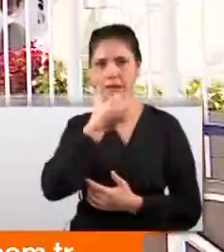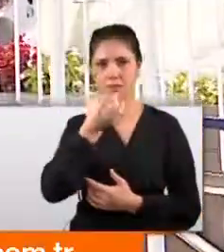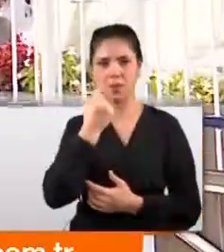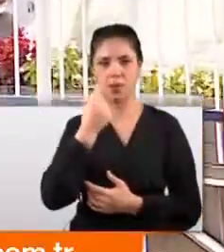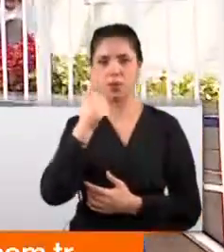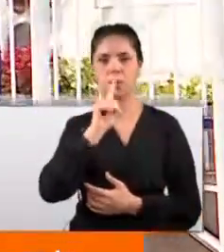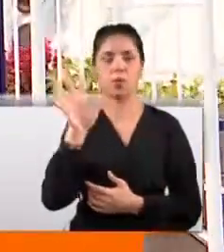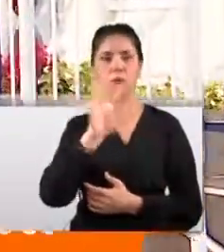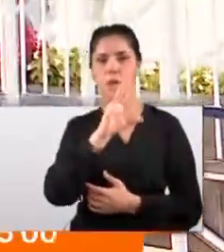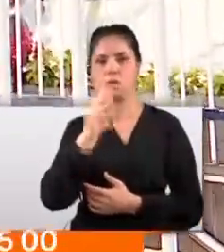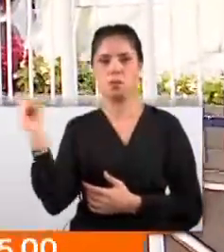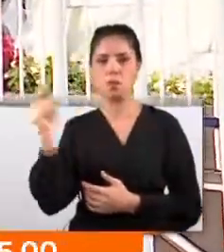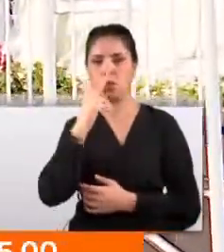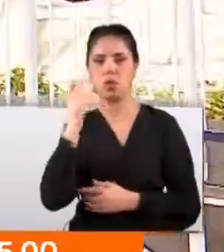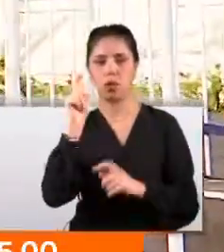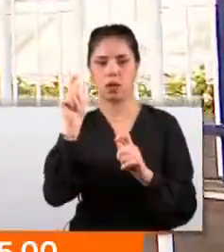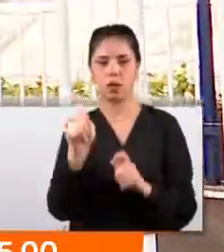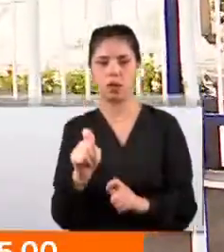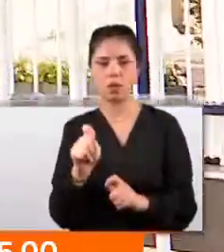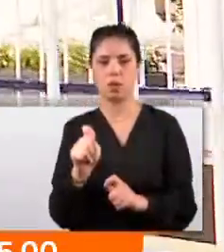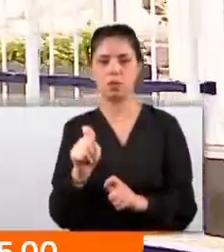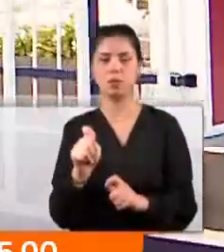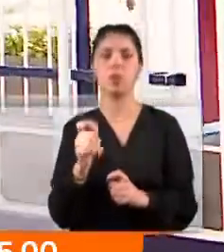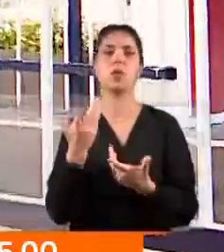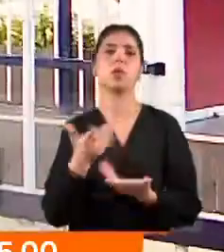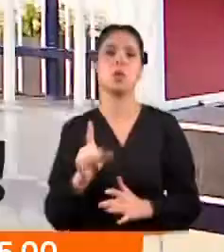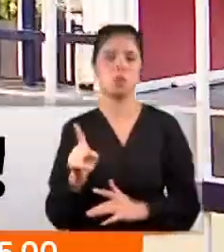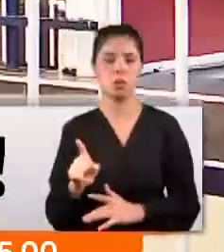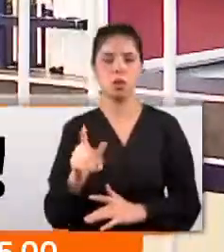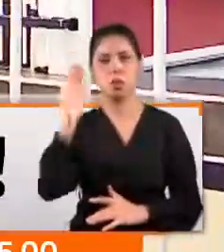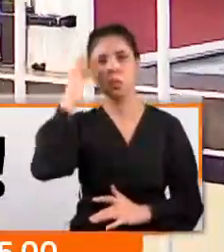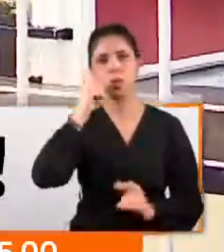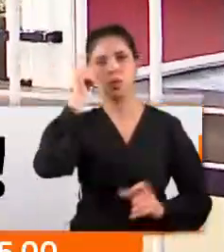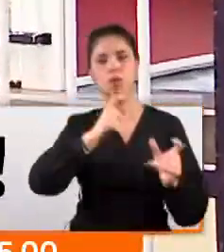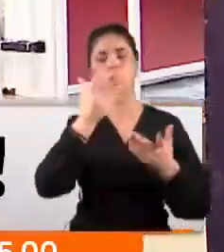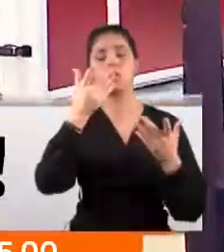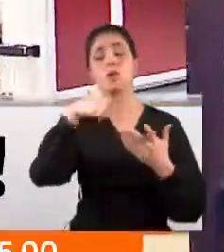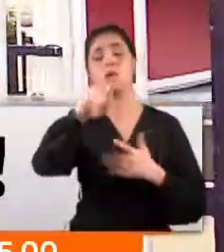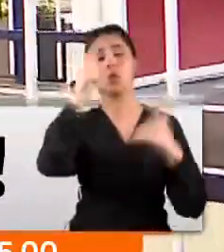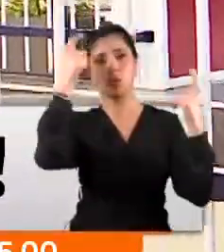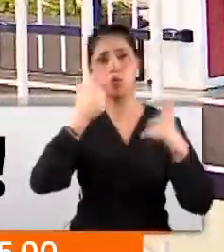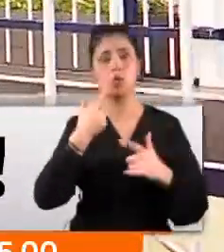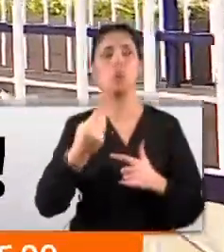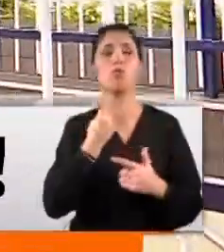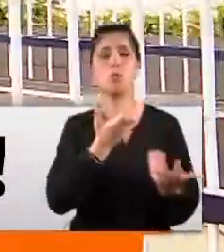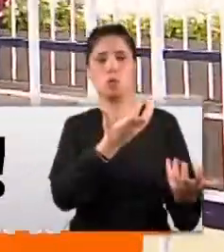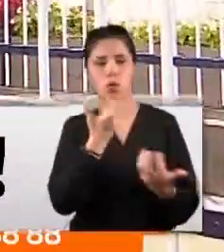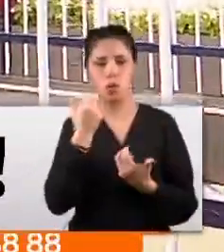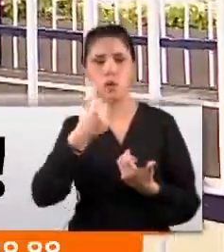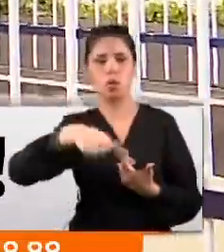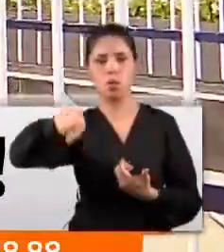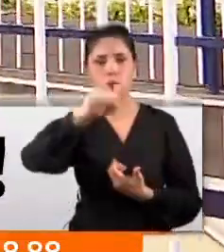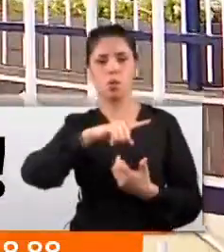ifadelerinde 150 milyon liralık vurgun yaptıklarını reddetti. Hatta mağdurları suçladılar. Mağdurlardan borç aldıklarını ve